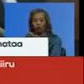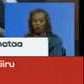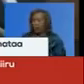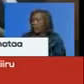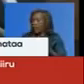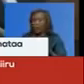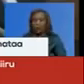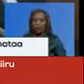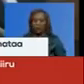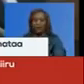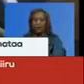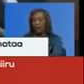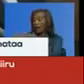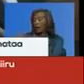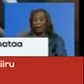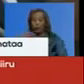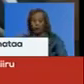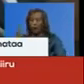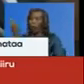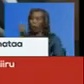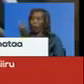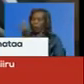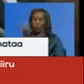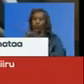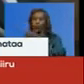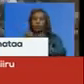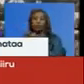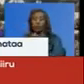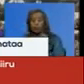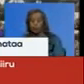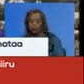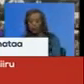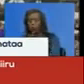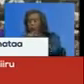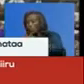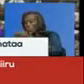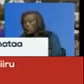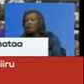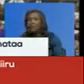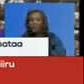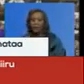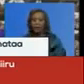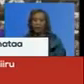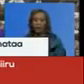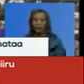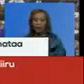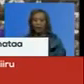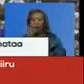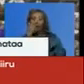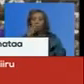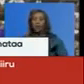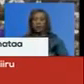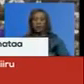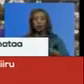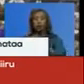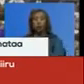በበርካታ የኃላፊነቶችና ቦርድ ውስጥ ሰርቶ ያገለገሉና ከነዚህ ውጪም በርካታ ልምዶች ያላቸው